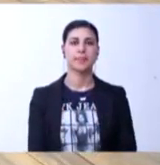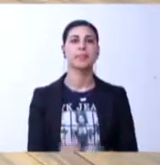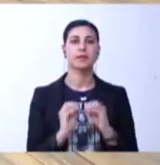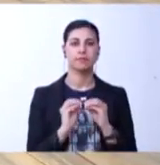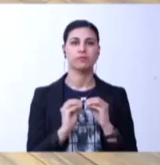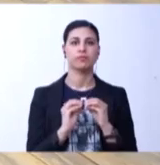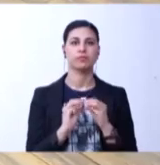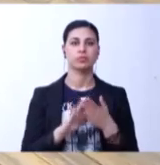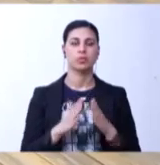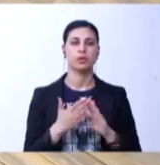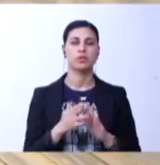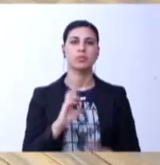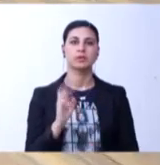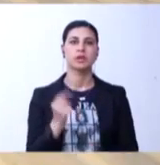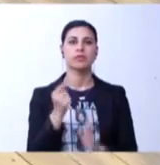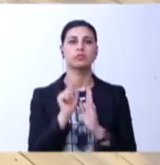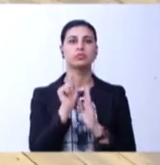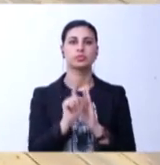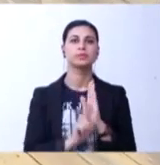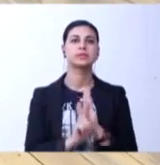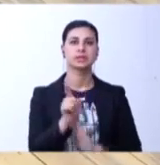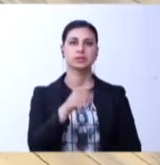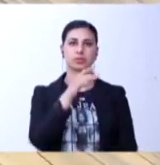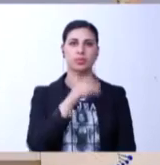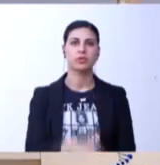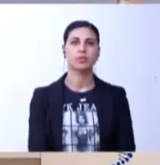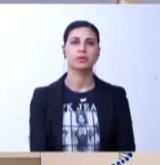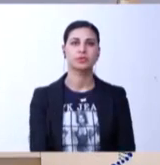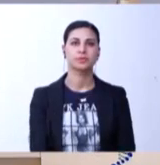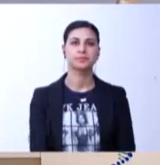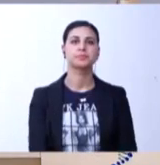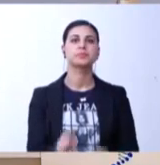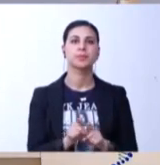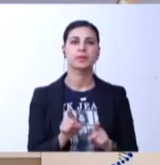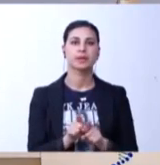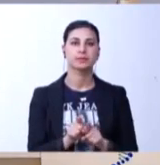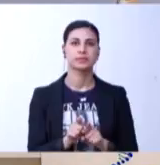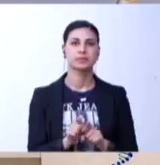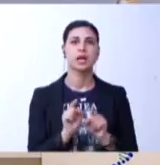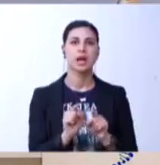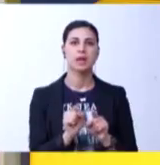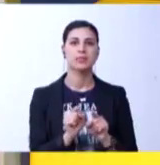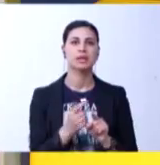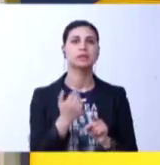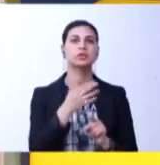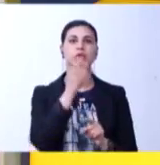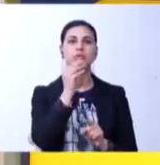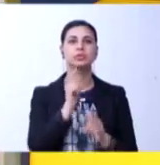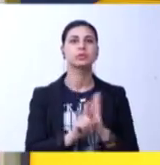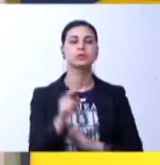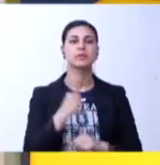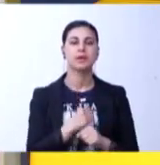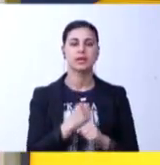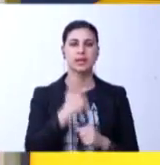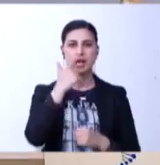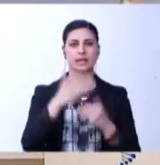ამ მდგომარეობას და ბრუნდებით საწყის მდგომარეობაში. ასევე ძალიან მარტივია. ამას უკაცრავად რამდენ ხანს ვაკეთებთ?